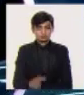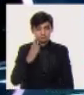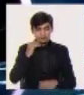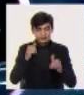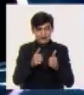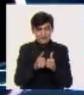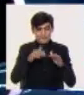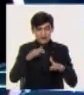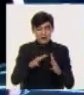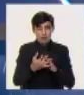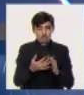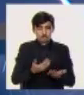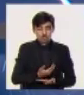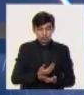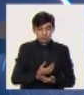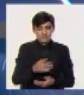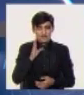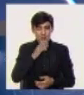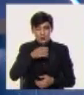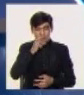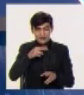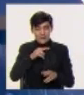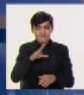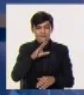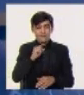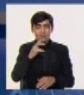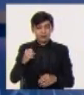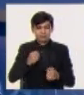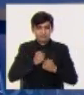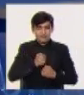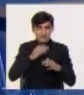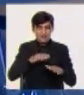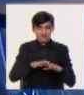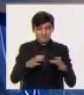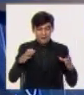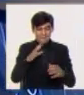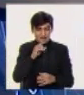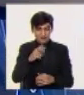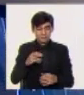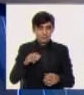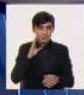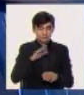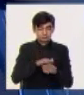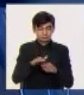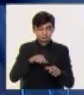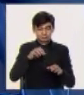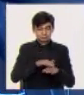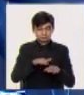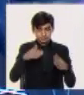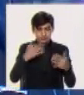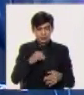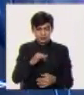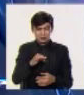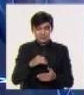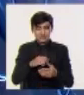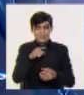Алматының маңындағы ауыл тұрғындары ауыз суды ваннаға толтырып қойып қолданады. Ол таусылғанда көлік жуатын жерден сатып алады. Тұрғындардың